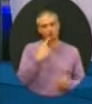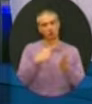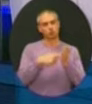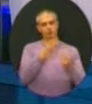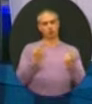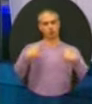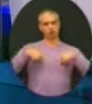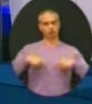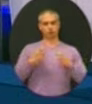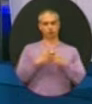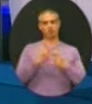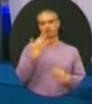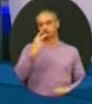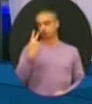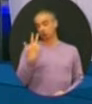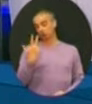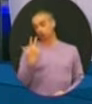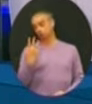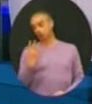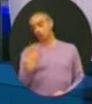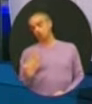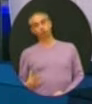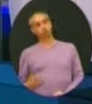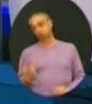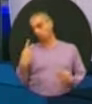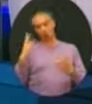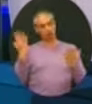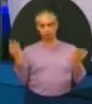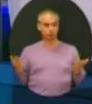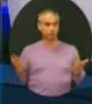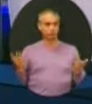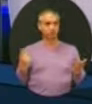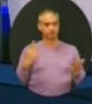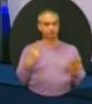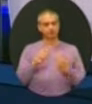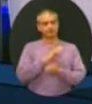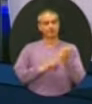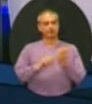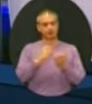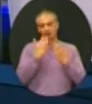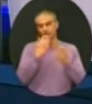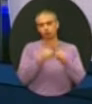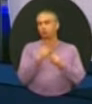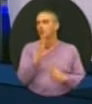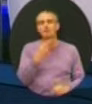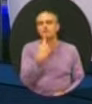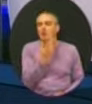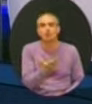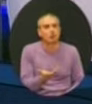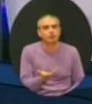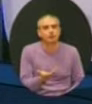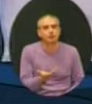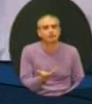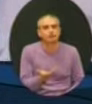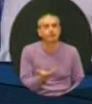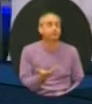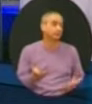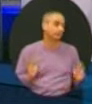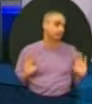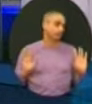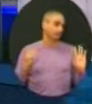ראש המפלגה, ומספר 3, 4, 5, 6, 7 ברשימה, לא משנה מי, מסתבך במין פרשייה כזו. מה אתה אומר לו? אני